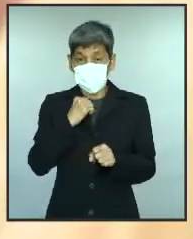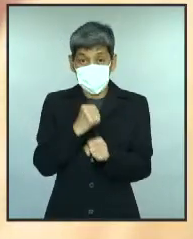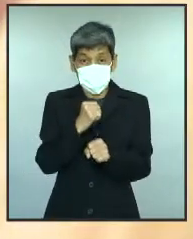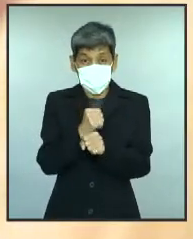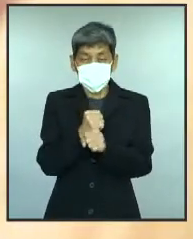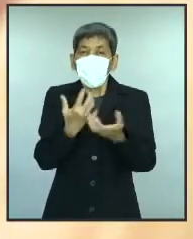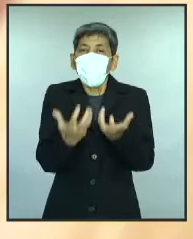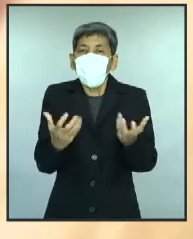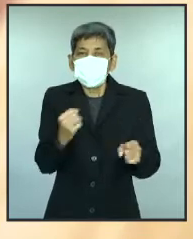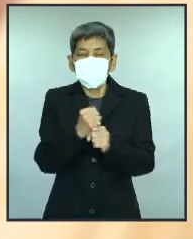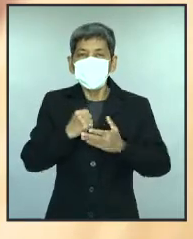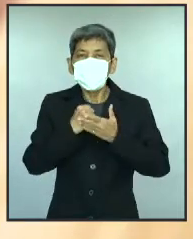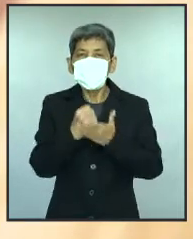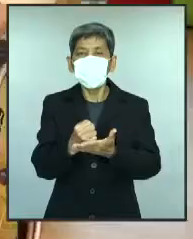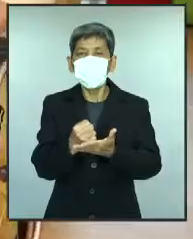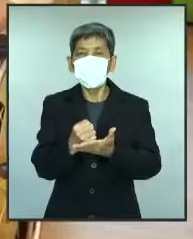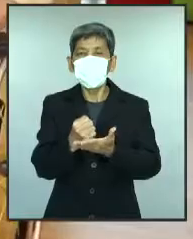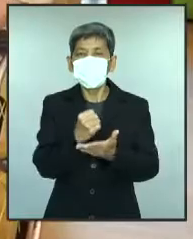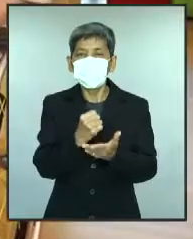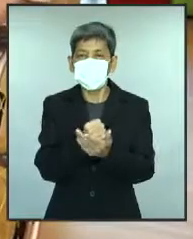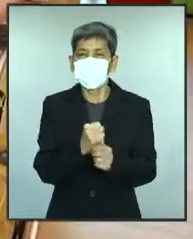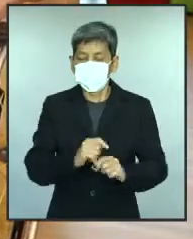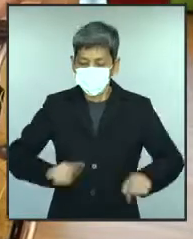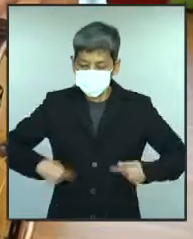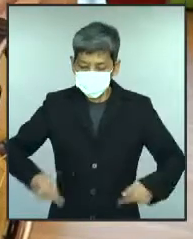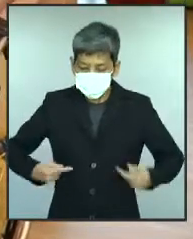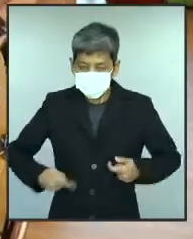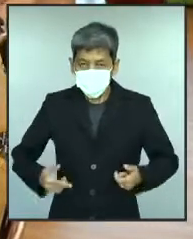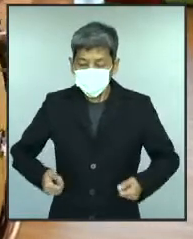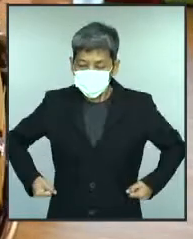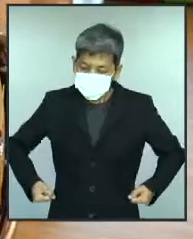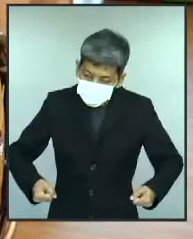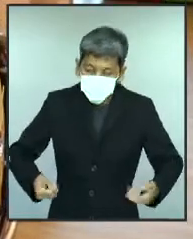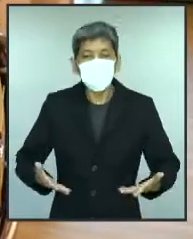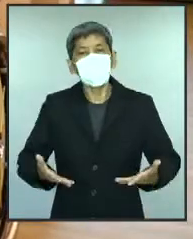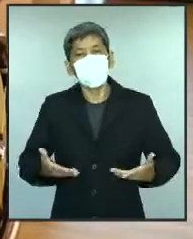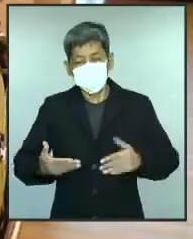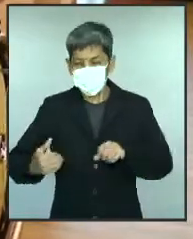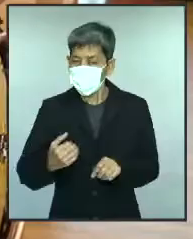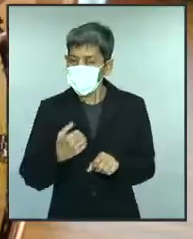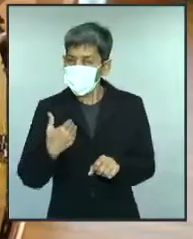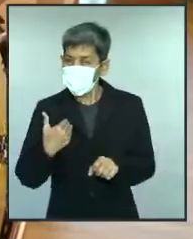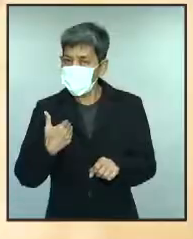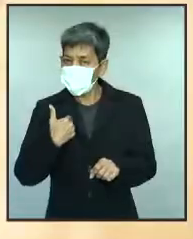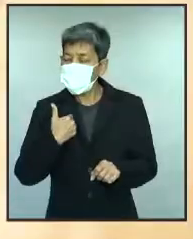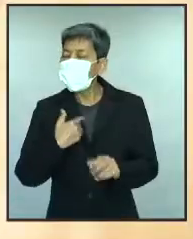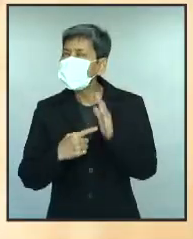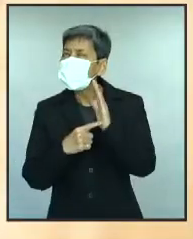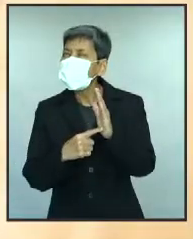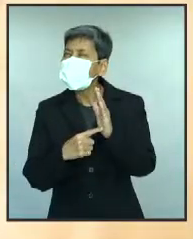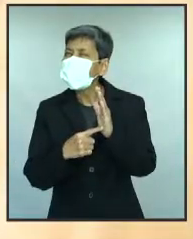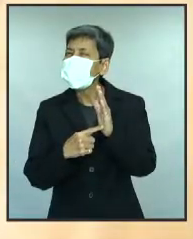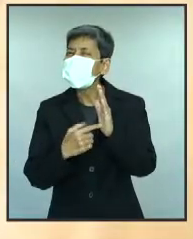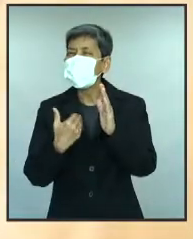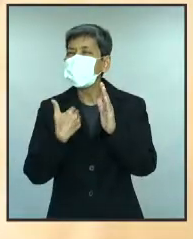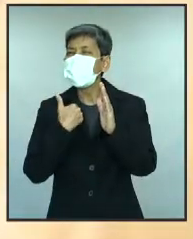ทำอย่างอุปกรณ์ช่วยยกรถเข็นนะครับอุปกรณ์พ่วงต่อสำหรับรถเข็นหรือว่าอย่างกรณี